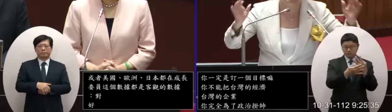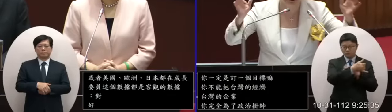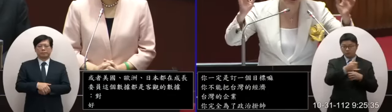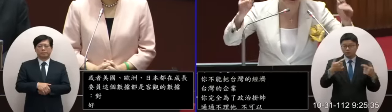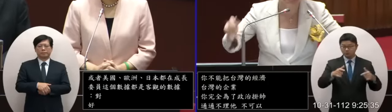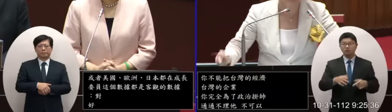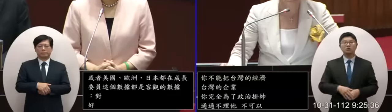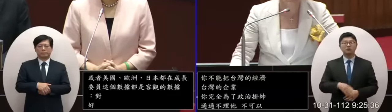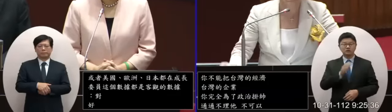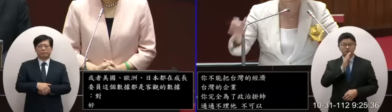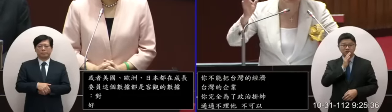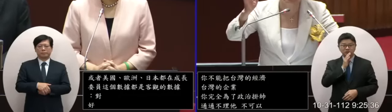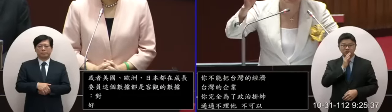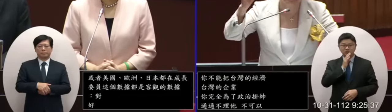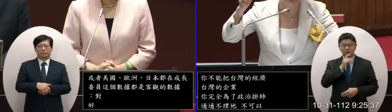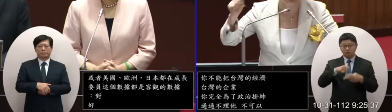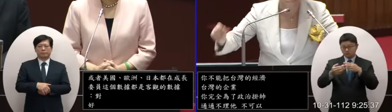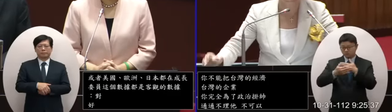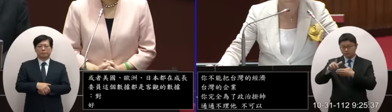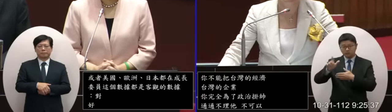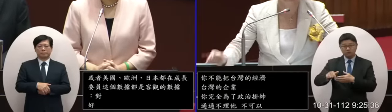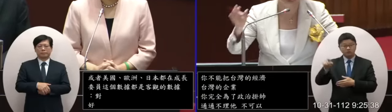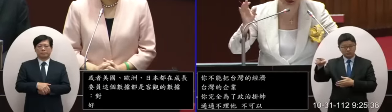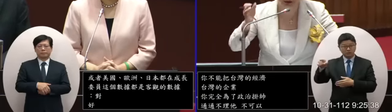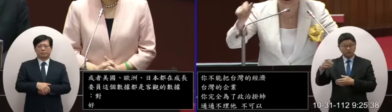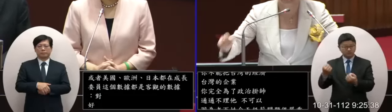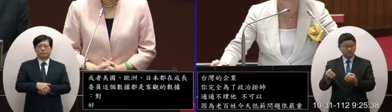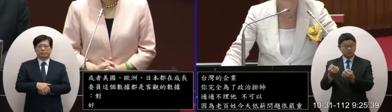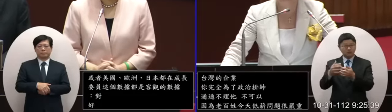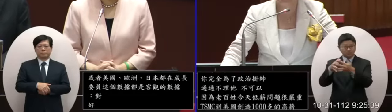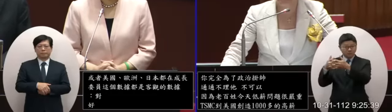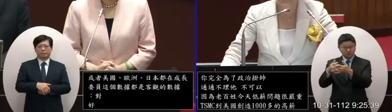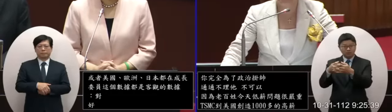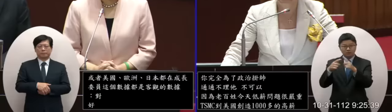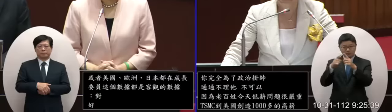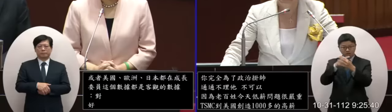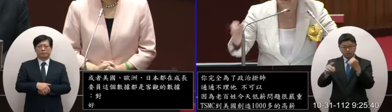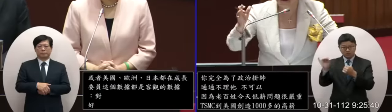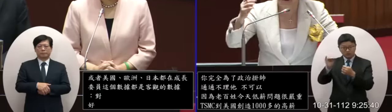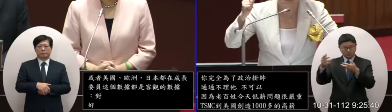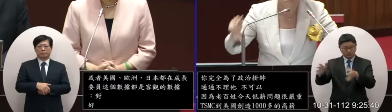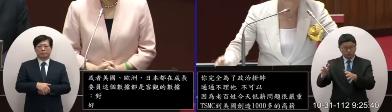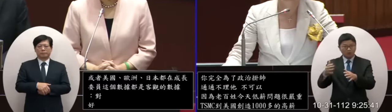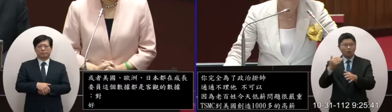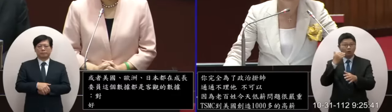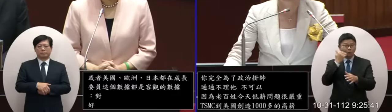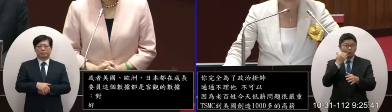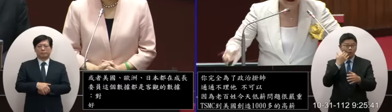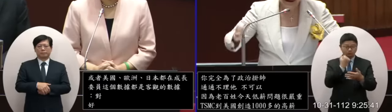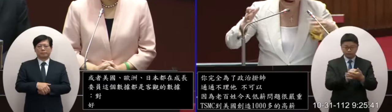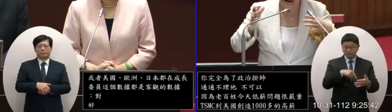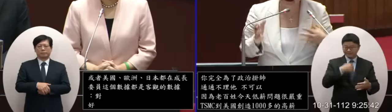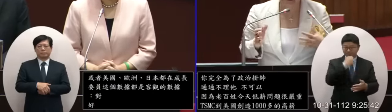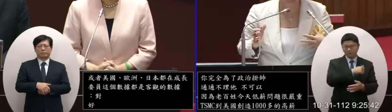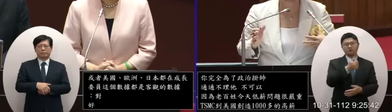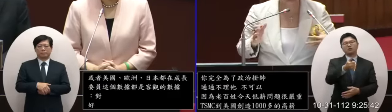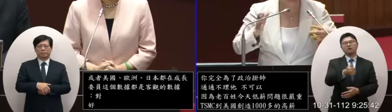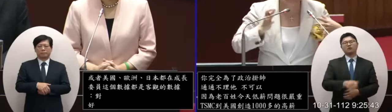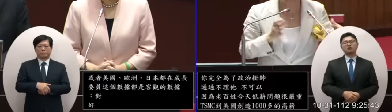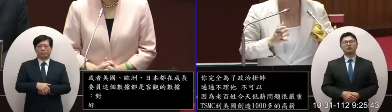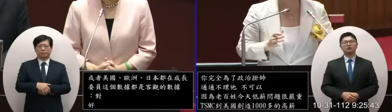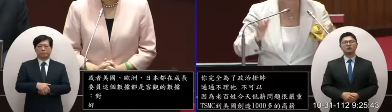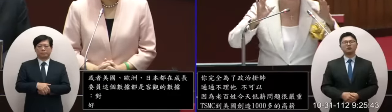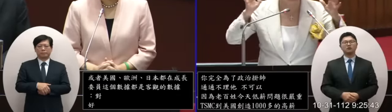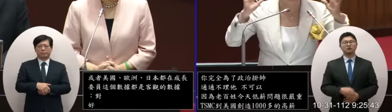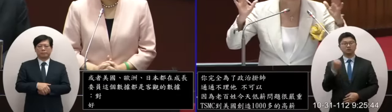就业高薪的就业机会，这个东西如果留在台湾有多好，对不对？而且它还是一个细盾。那你今天要